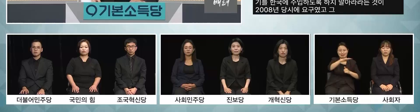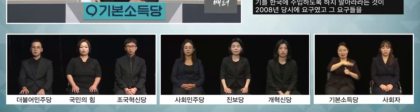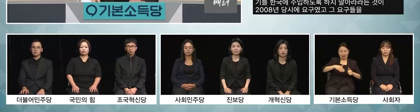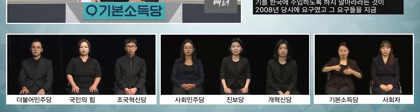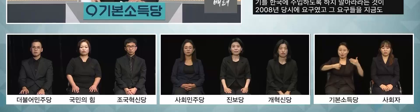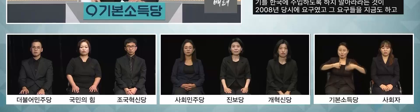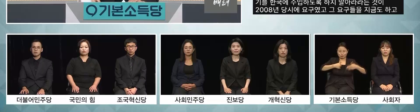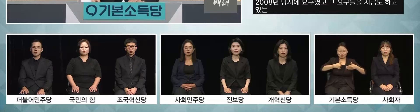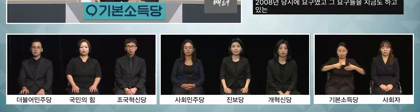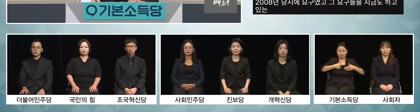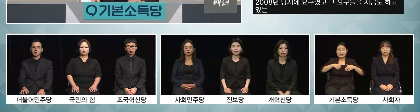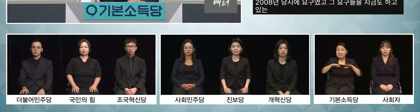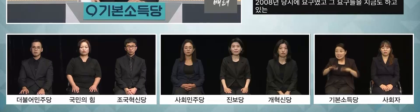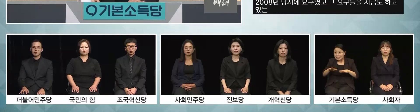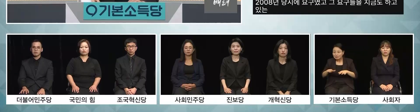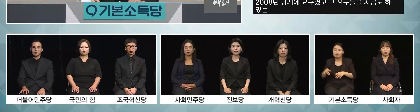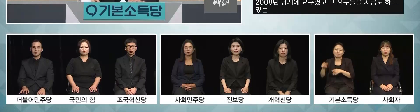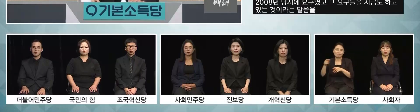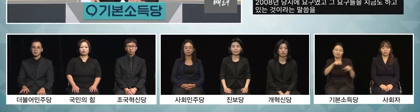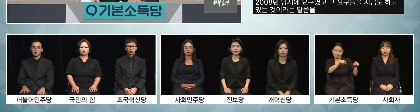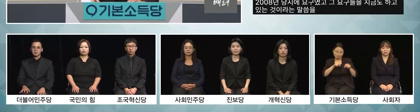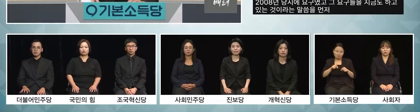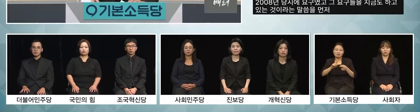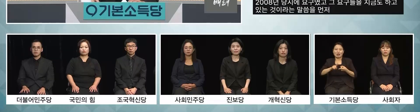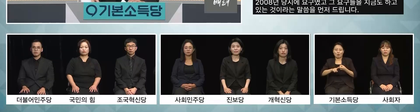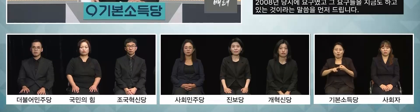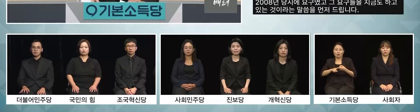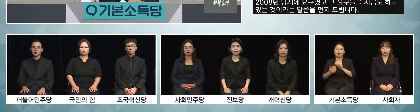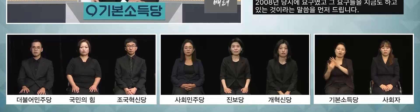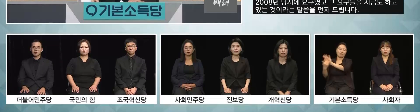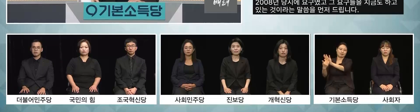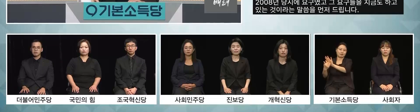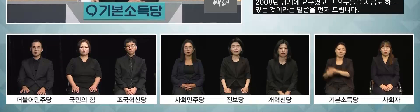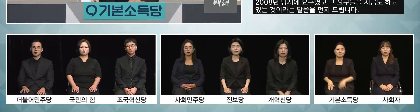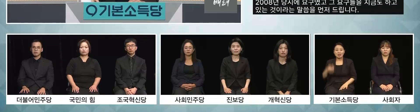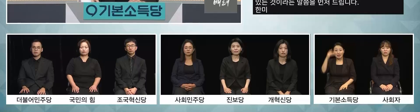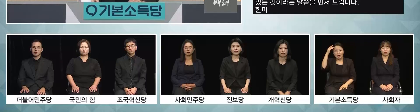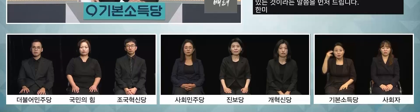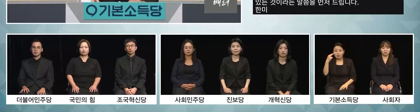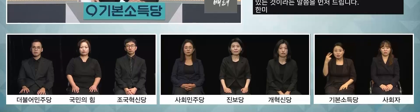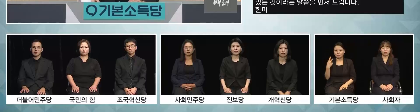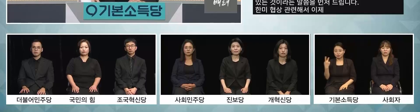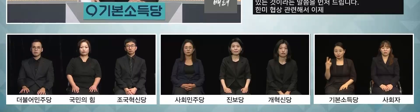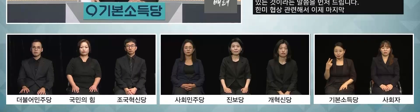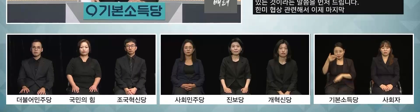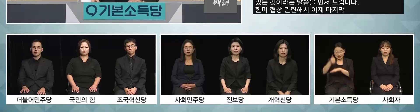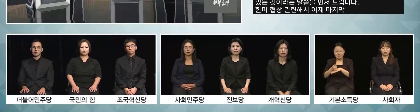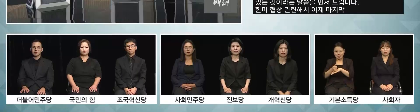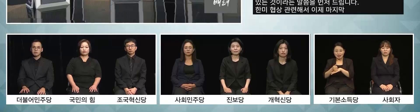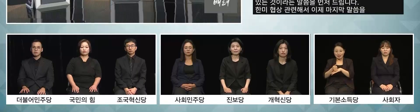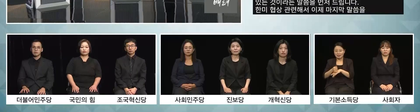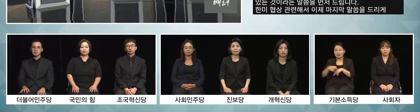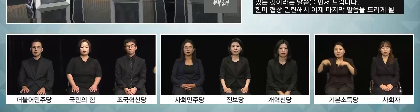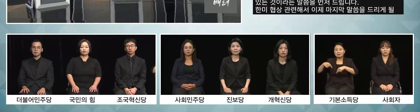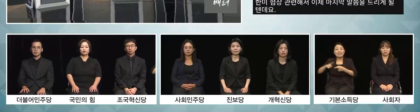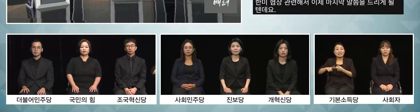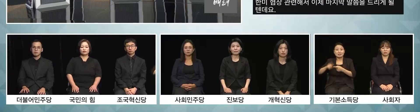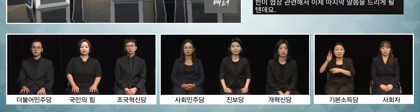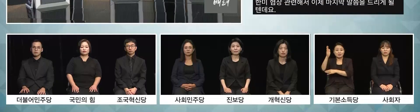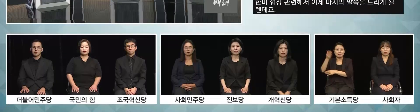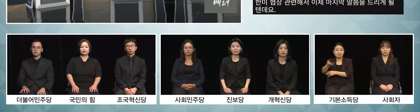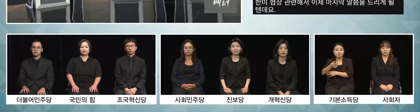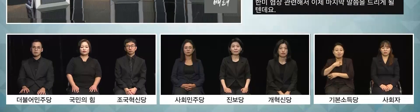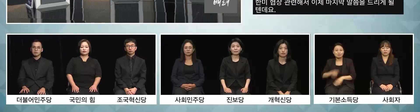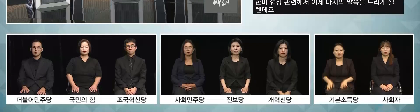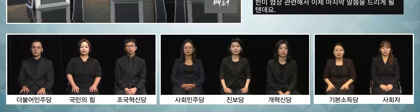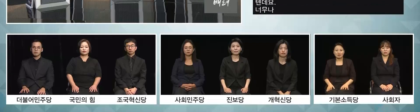하고 있는 것이라는 말씀을 먼저 드립니다. 한미 협상 관련해서 이제 마지막 말씀을 드리게 될 텐데요.